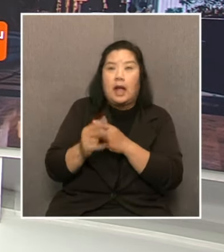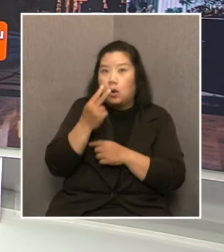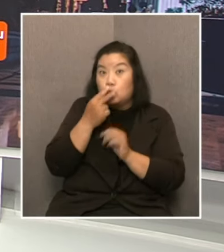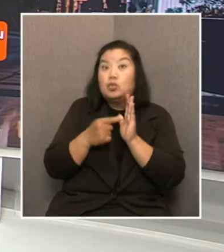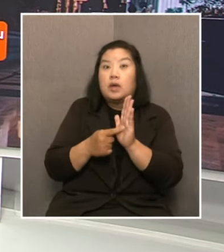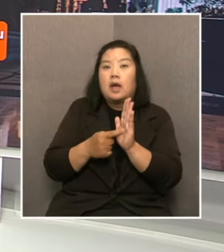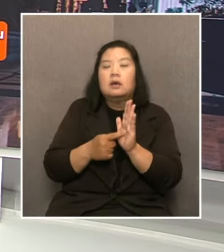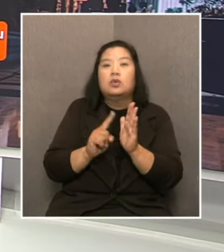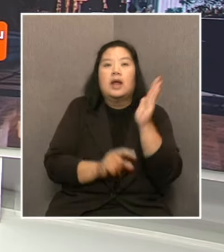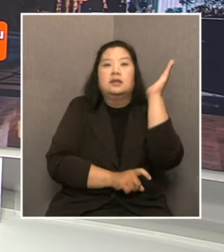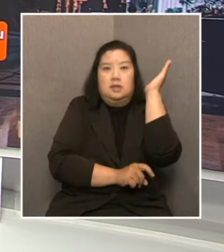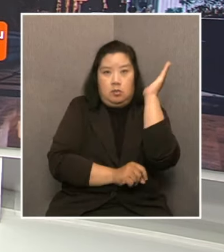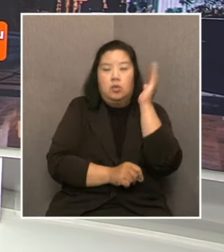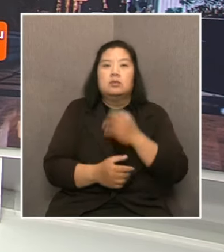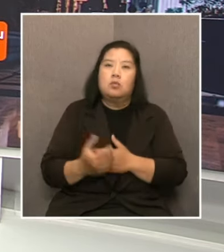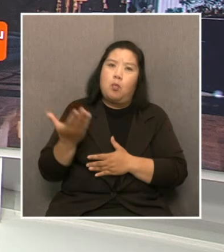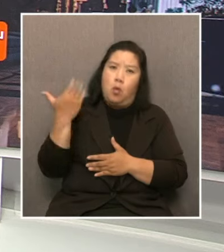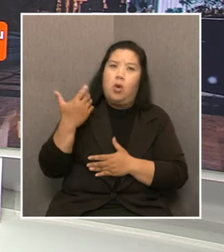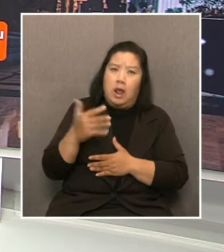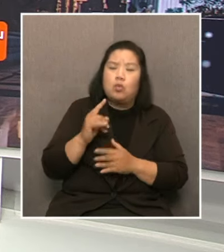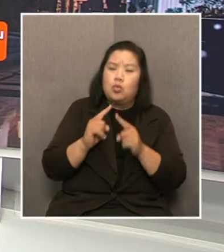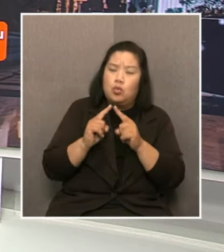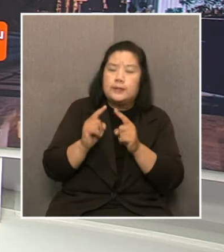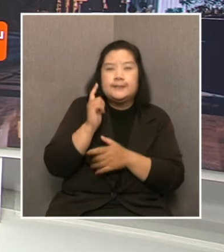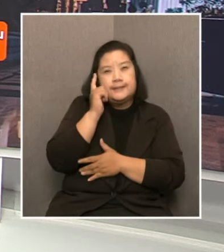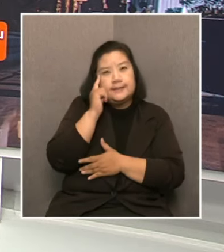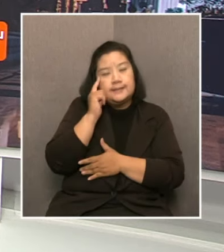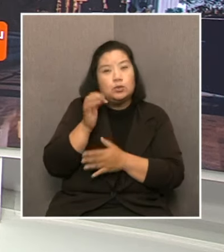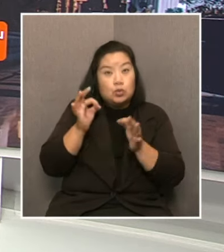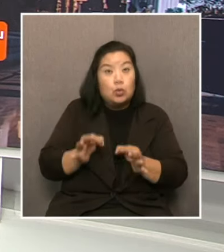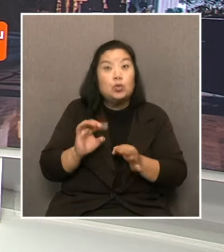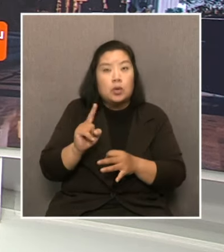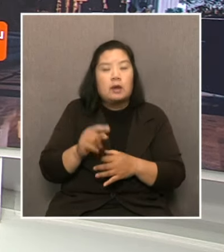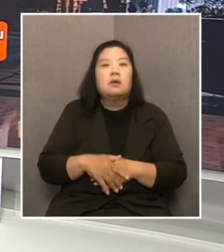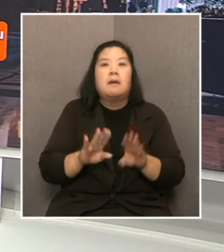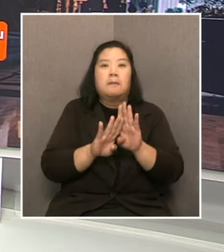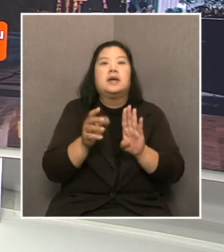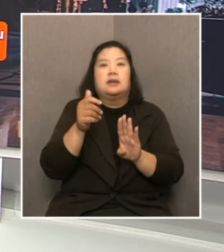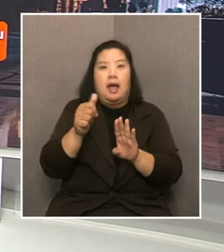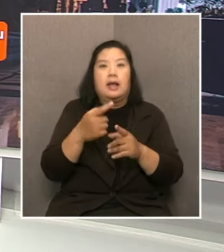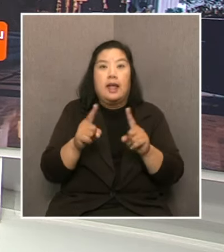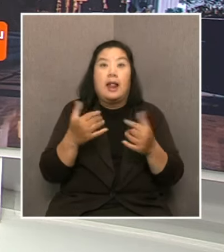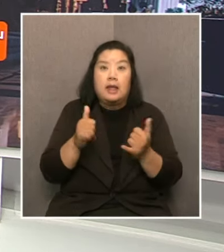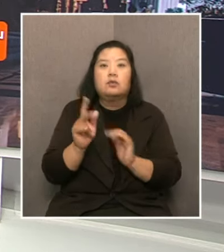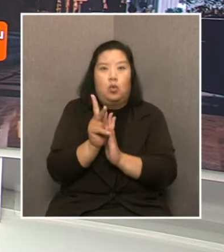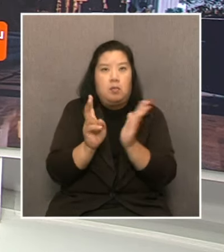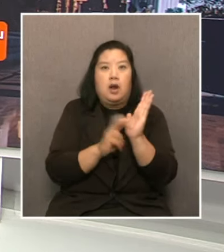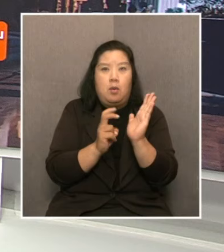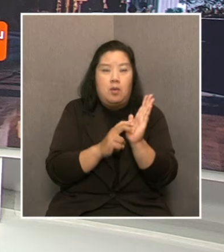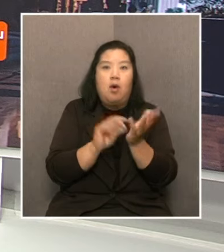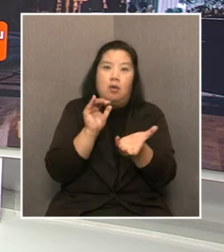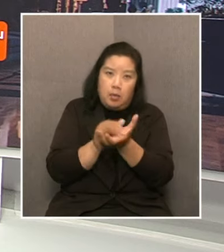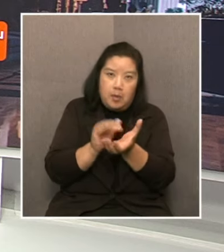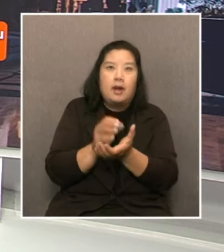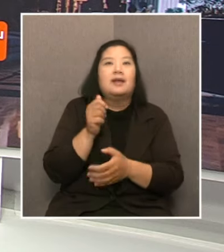สิงคโปร์เนี่ยนะครับก่อนหน้านี้ก็มีการพูดคุยก่อนที่เขาจะให้การเอ่อมีการเปิดคาสิโนถูกกฎหมายในบ้านเขาเนี่ยนะครับก็คือมีการศึกษา